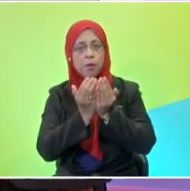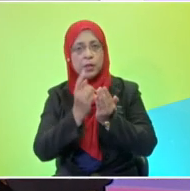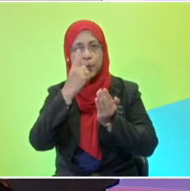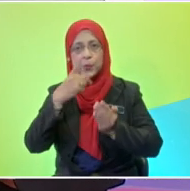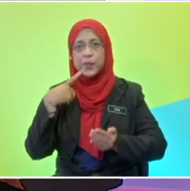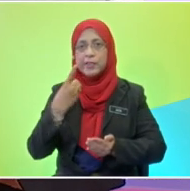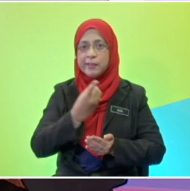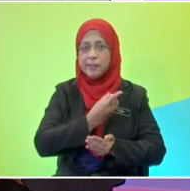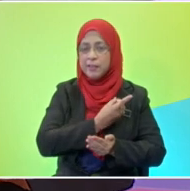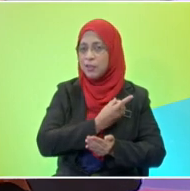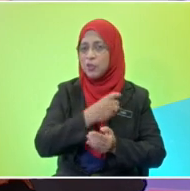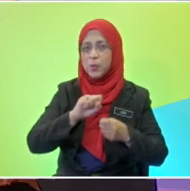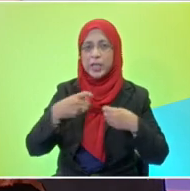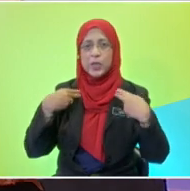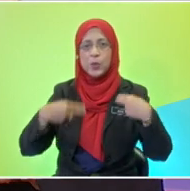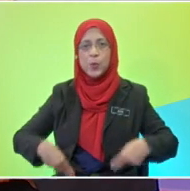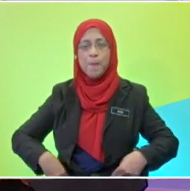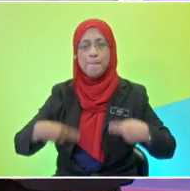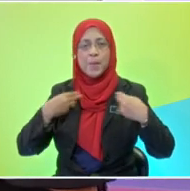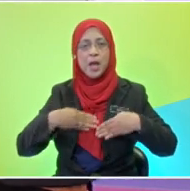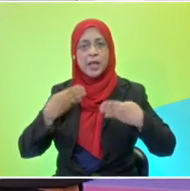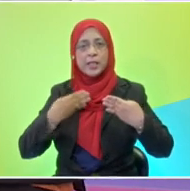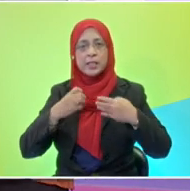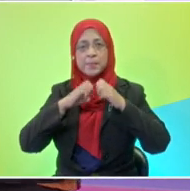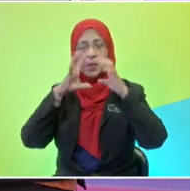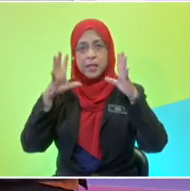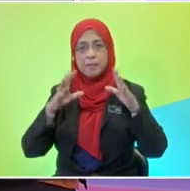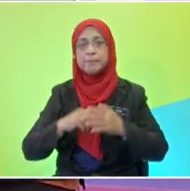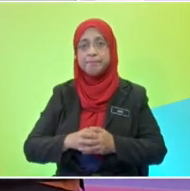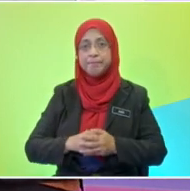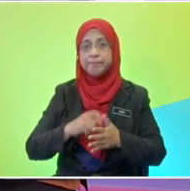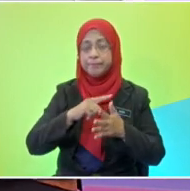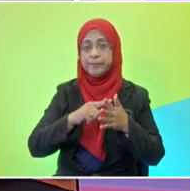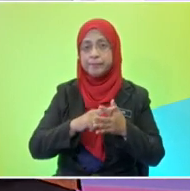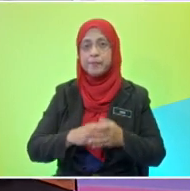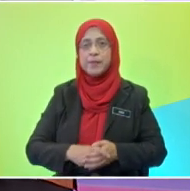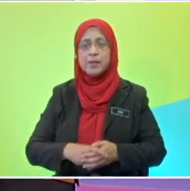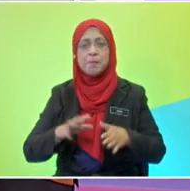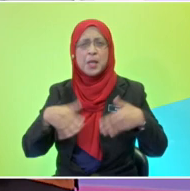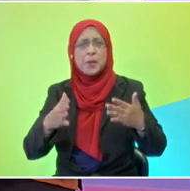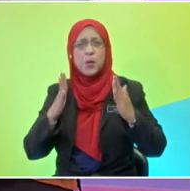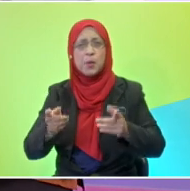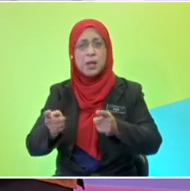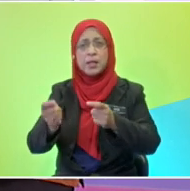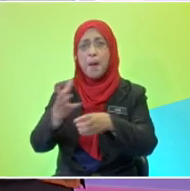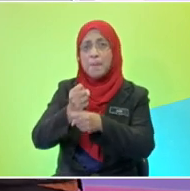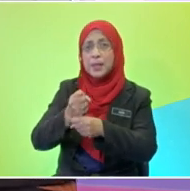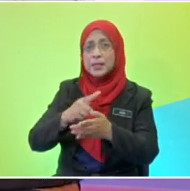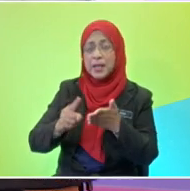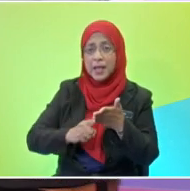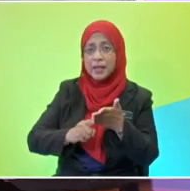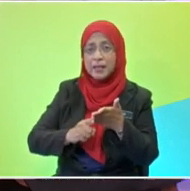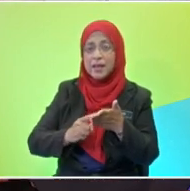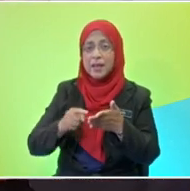itu kepada pemberi zakat sekarang kita tengok pula kepada penerima zakat Hah orang yang terima sudah pastilah bila dapat